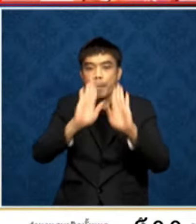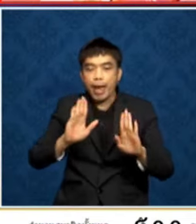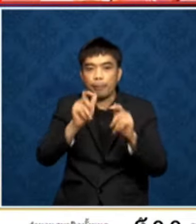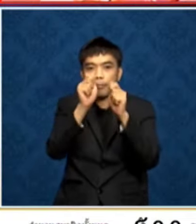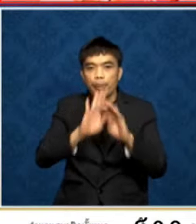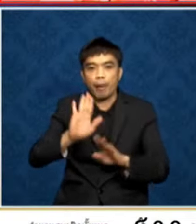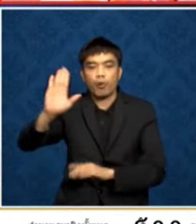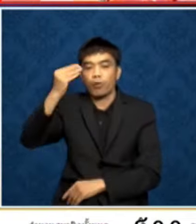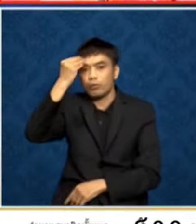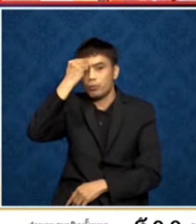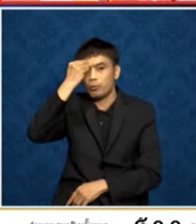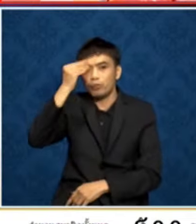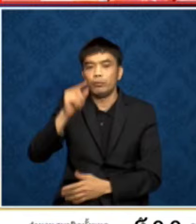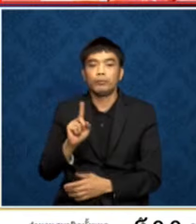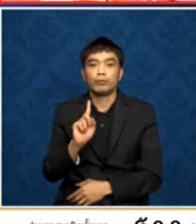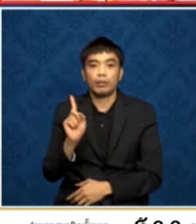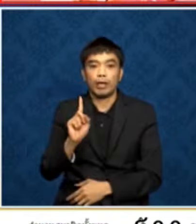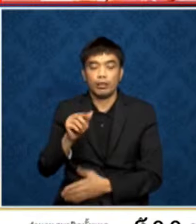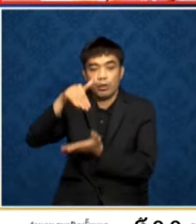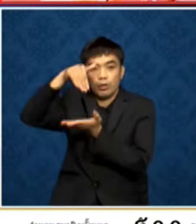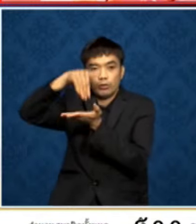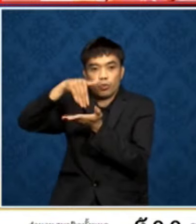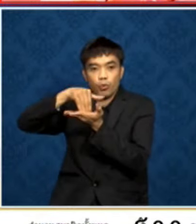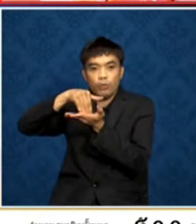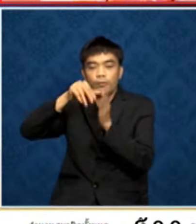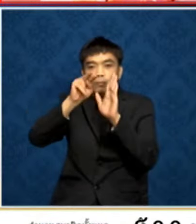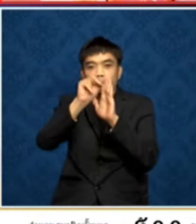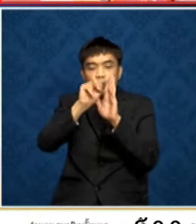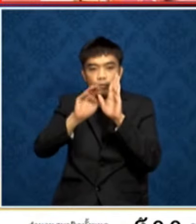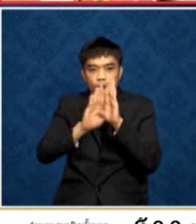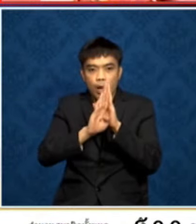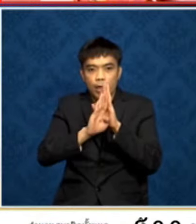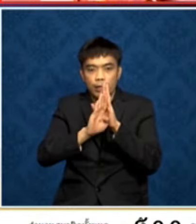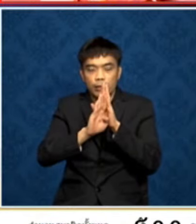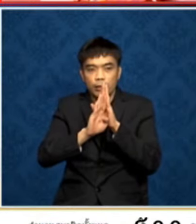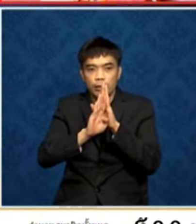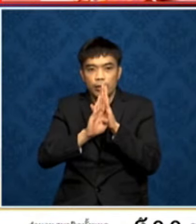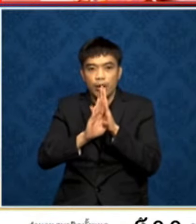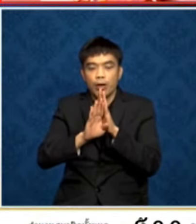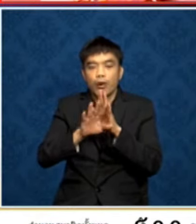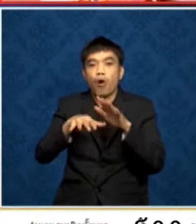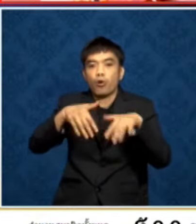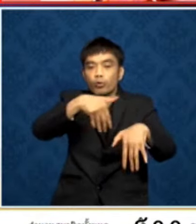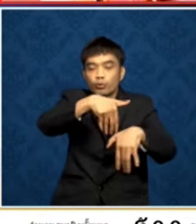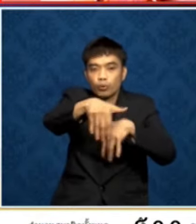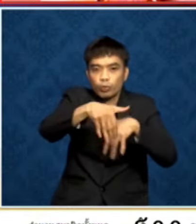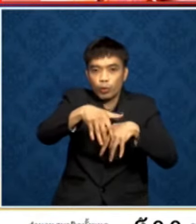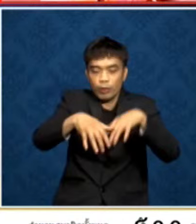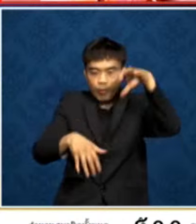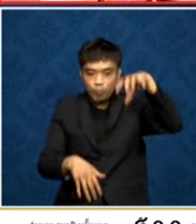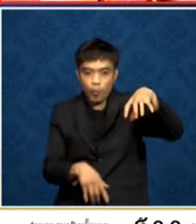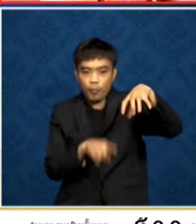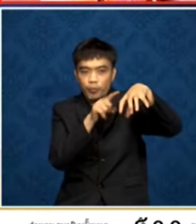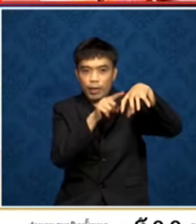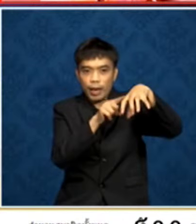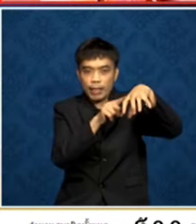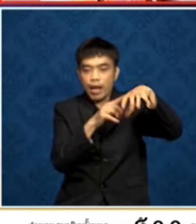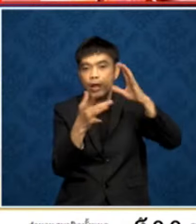ของญี่ปุ่นนั่นคือศูนย์นโยบายสาธารณนวัตกรรมท้องถิ่นซึ่งเป็นองค์กรถ่ายทอด